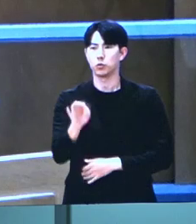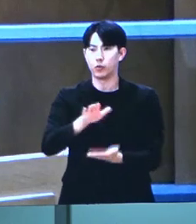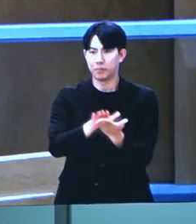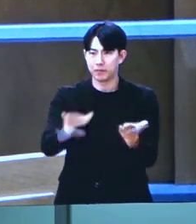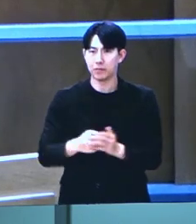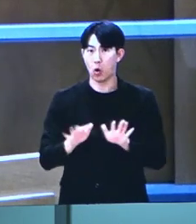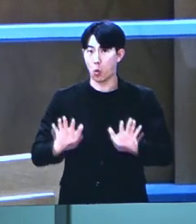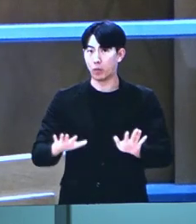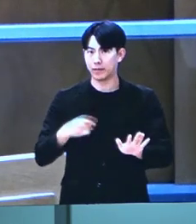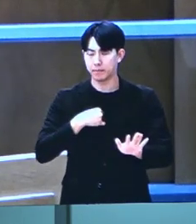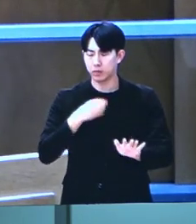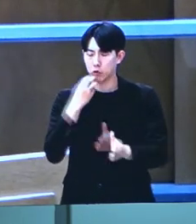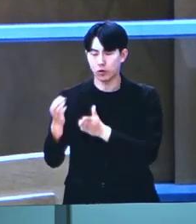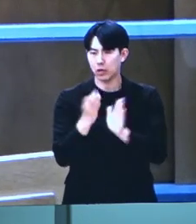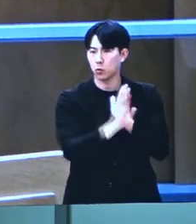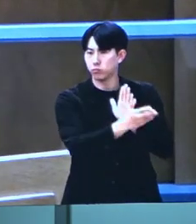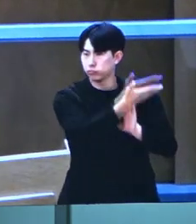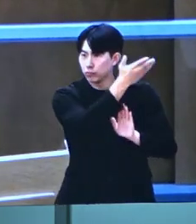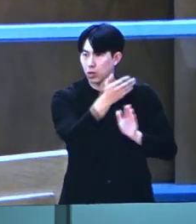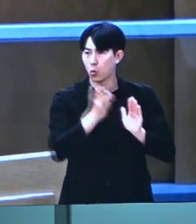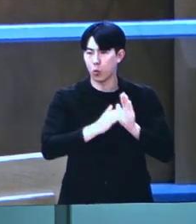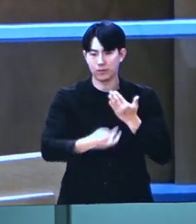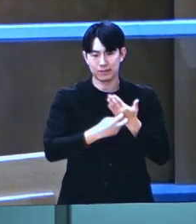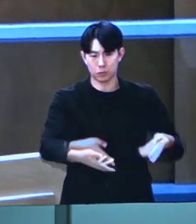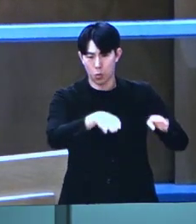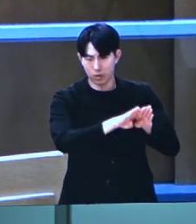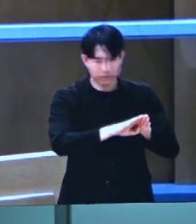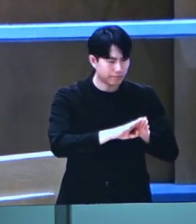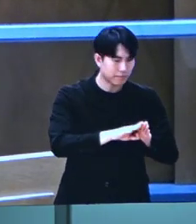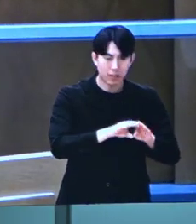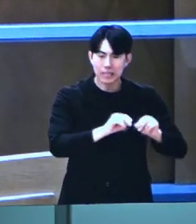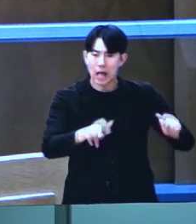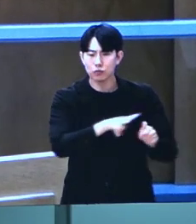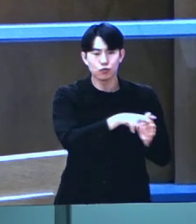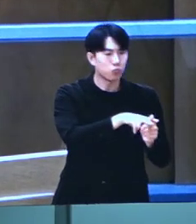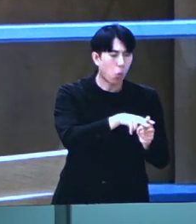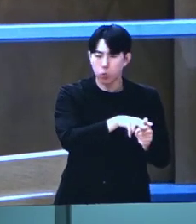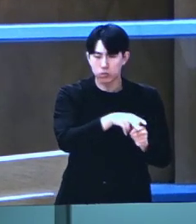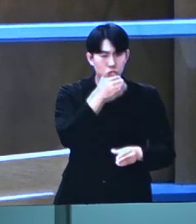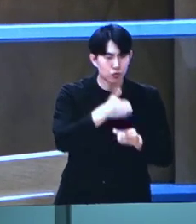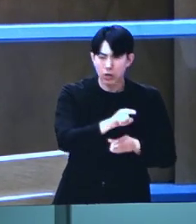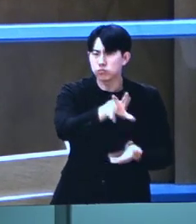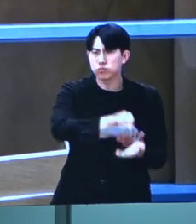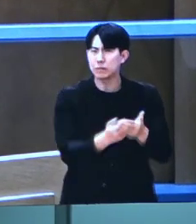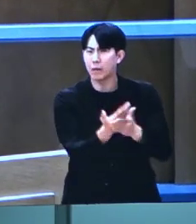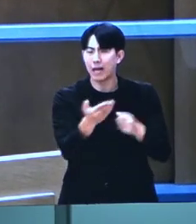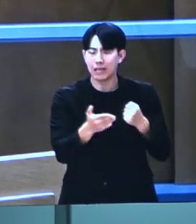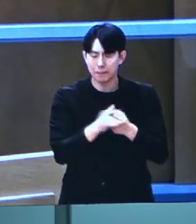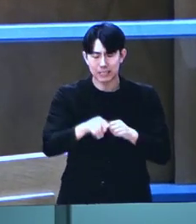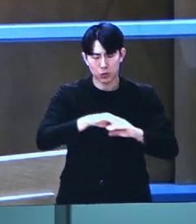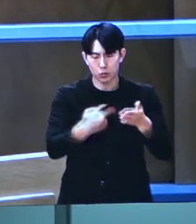오늘 경기 동북구 공공의료원 설립 후보 선정 과정의 문제 해결을 촉구하고자 이 자리에